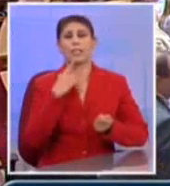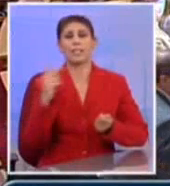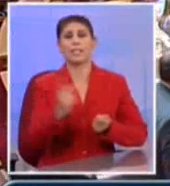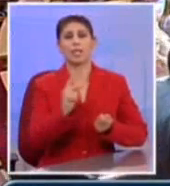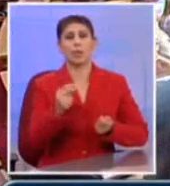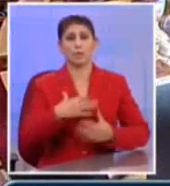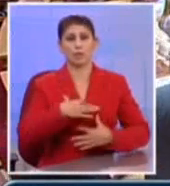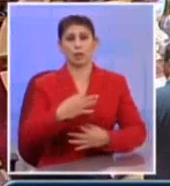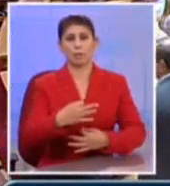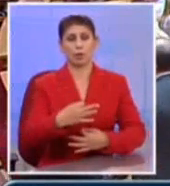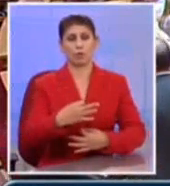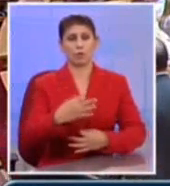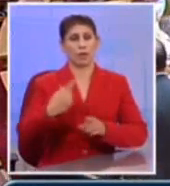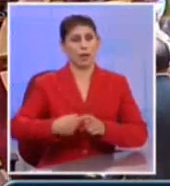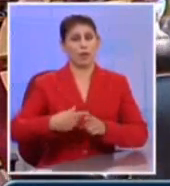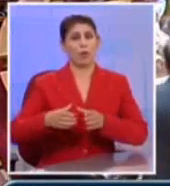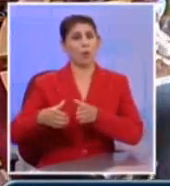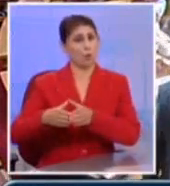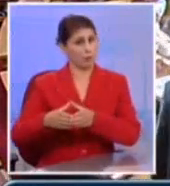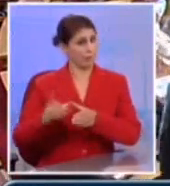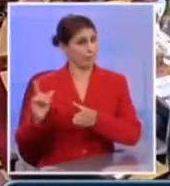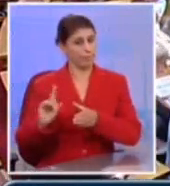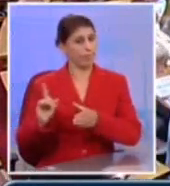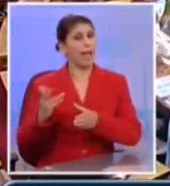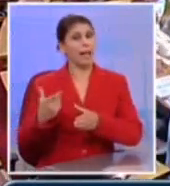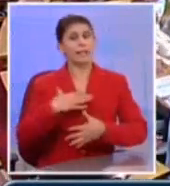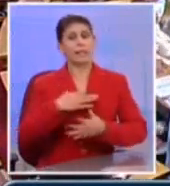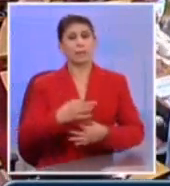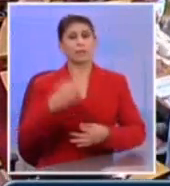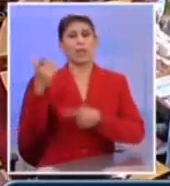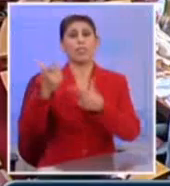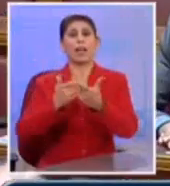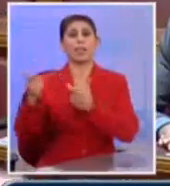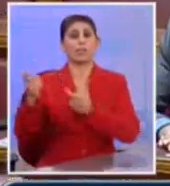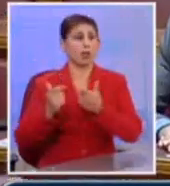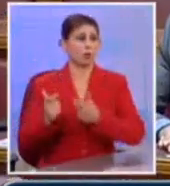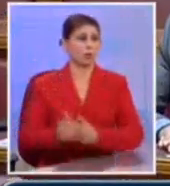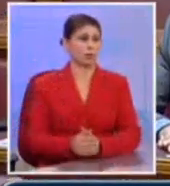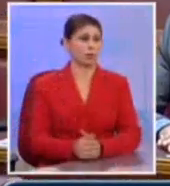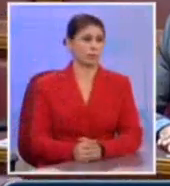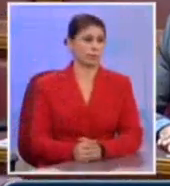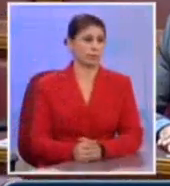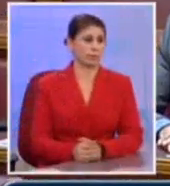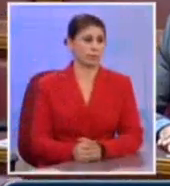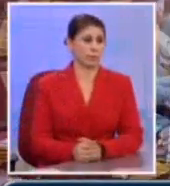κοινοβουλευτική εκπρόσωπη ελληνικού κόμματος, αλλά σαν εκπρόσωπη των δανειστών. Δεν έχετε λάβει το λόγο, σας παρακαλώ πολύ.